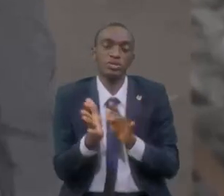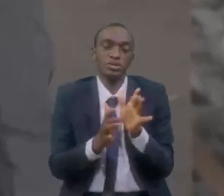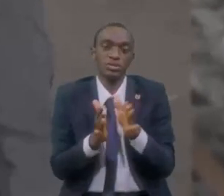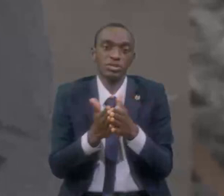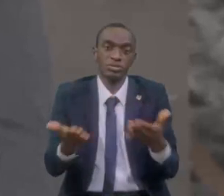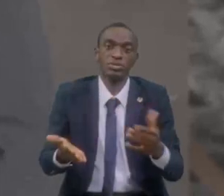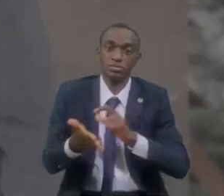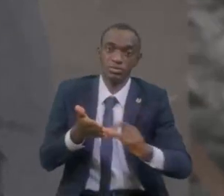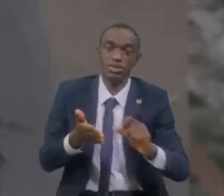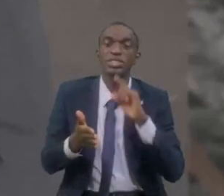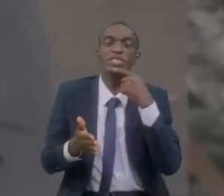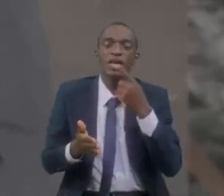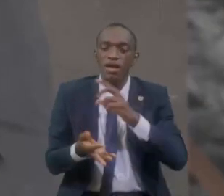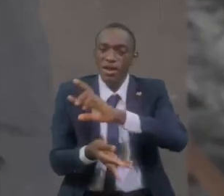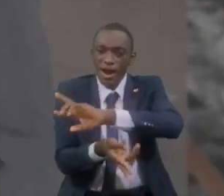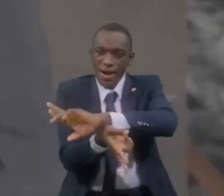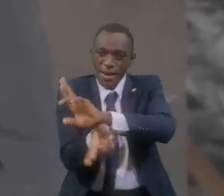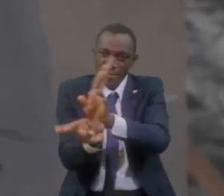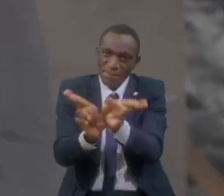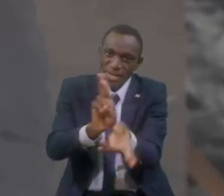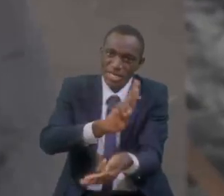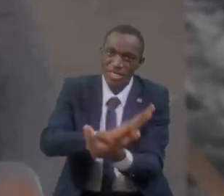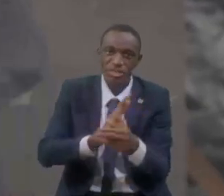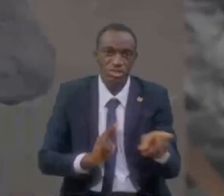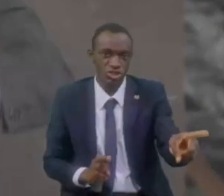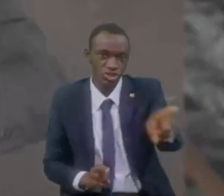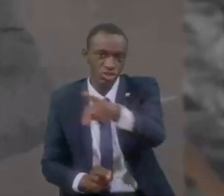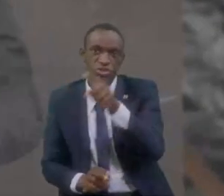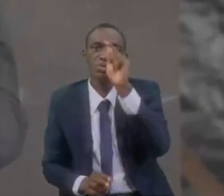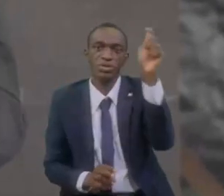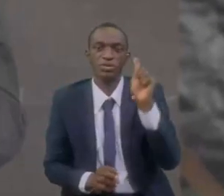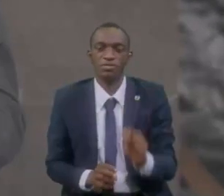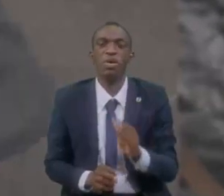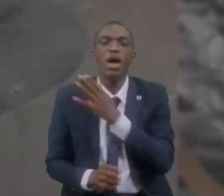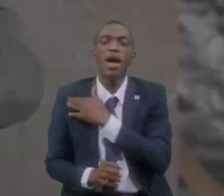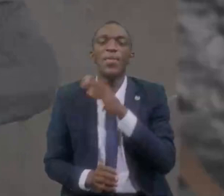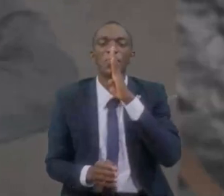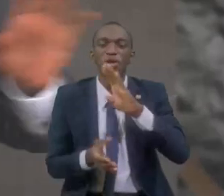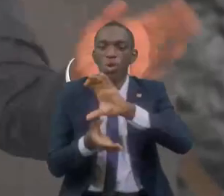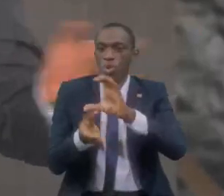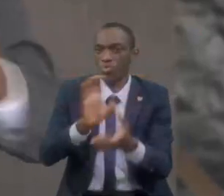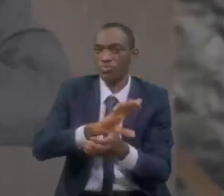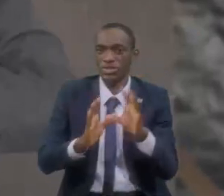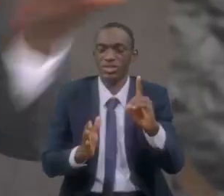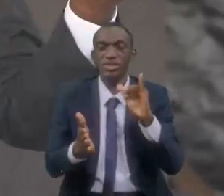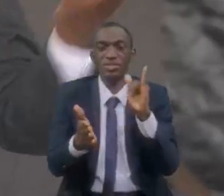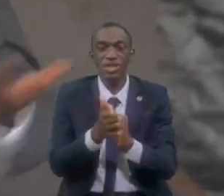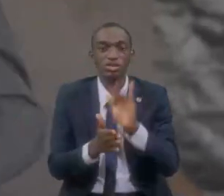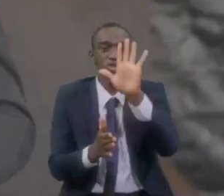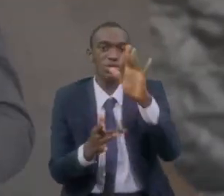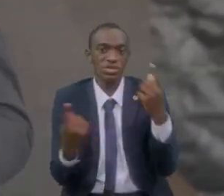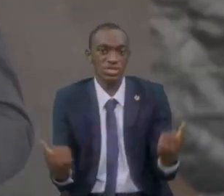19. Repentez-vous donc et convertissez-vous pour que vos